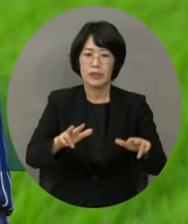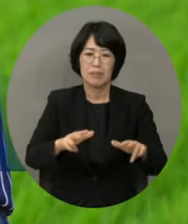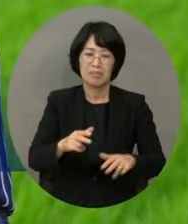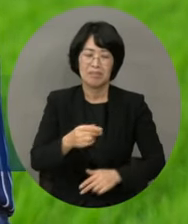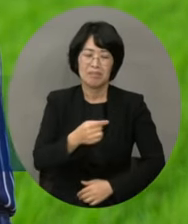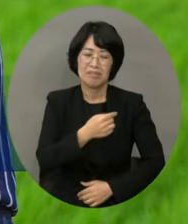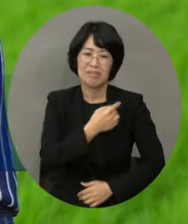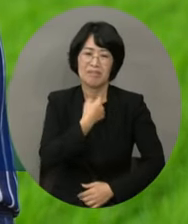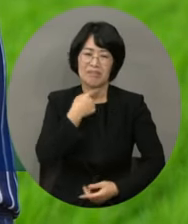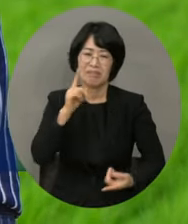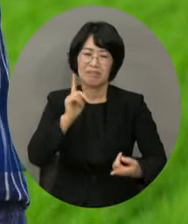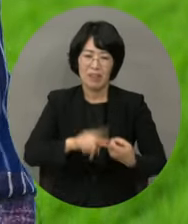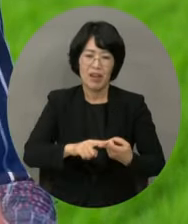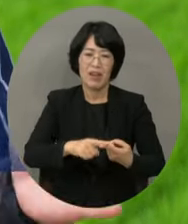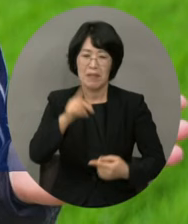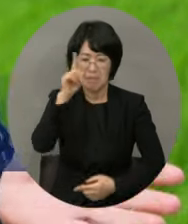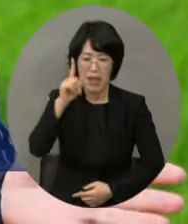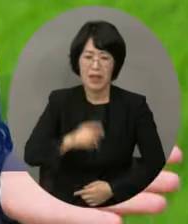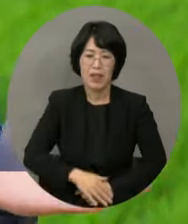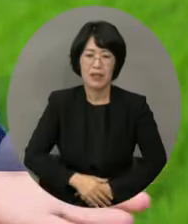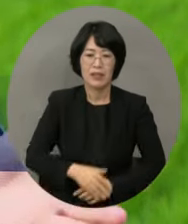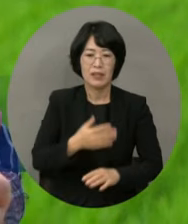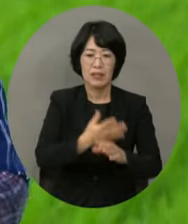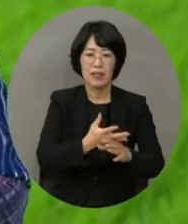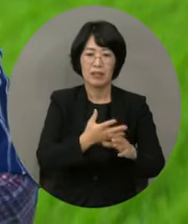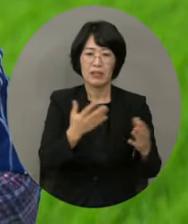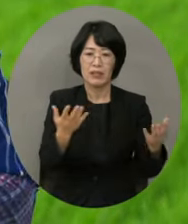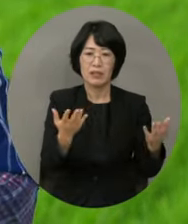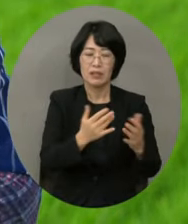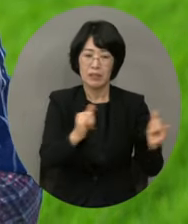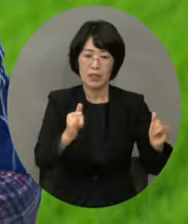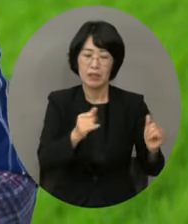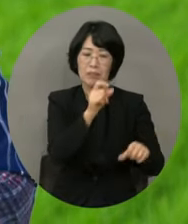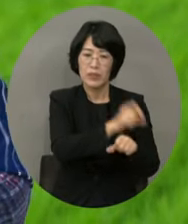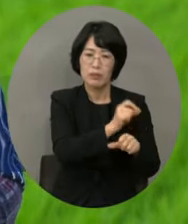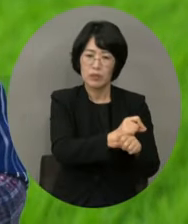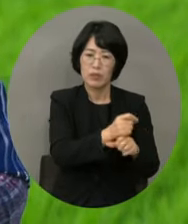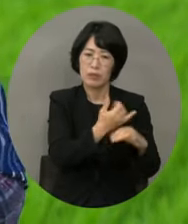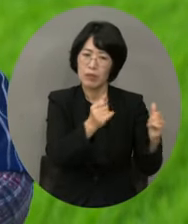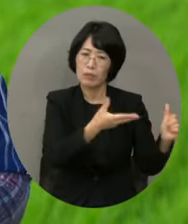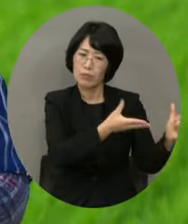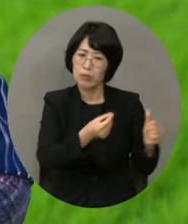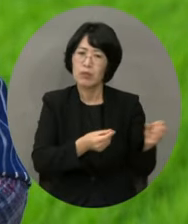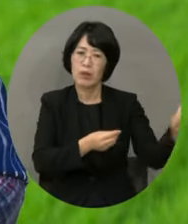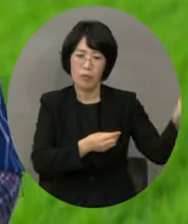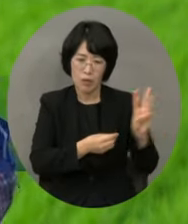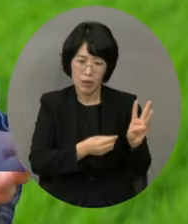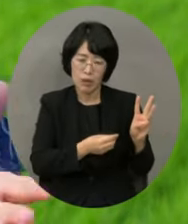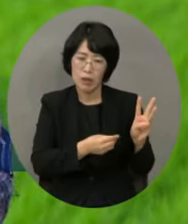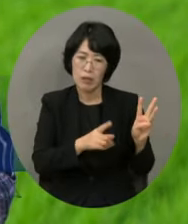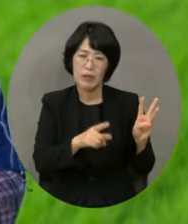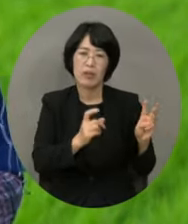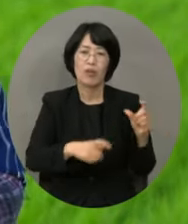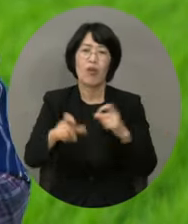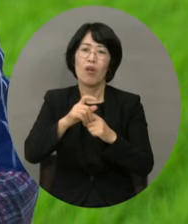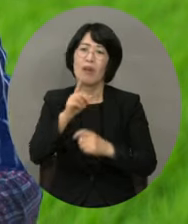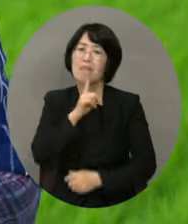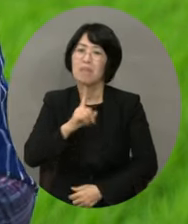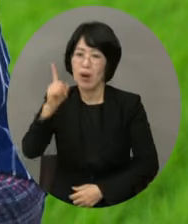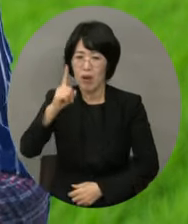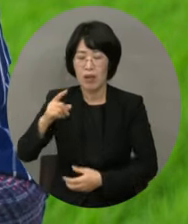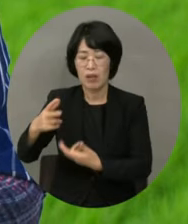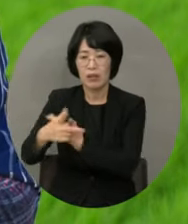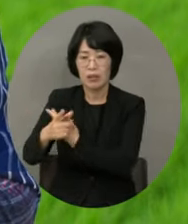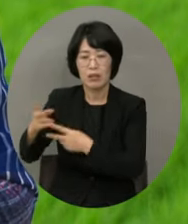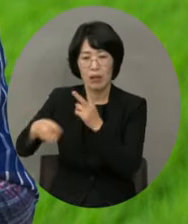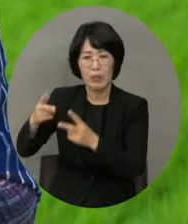만족하고 있습니다. 아무래도 타 그 외국인 인력소에서 3명 정도 쓰면 지금 저희 농협에서 지금 시행하고